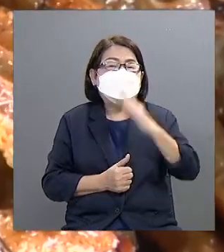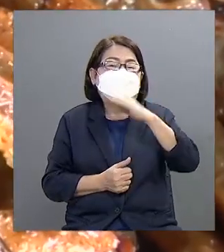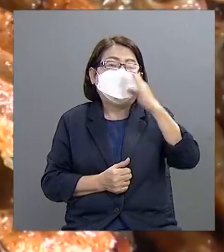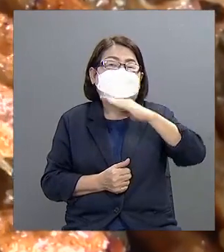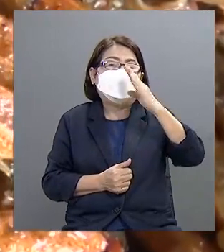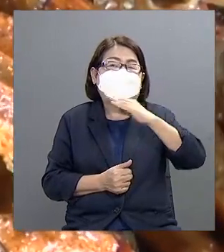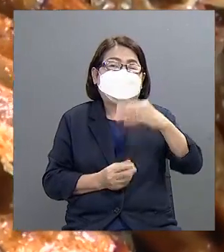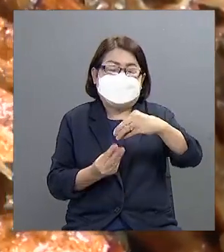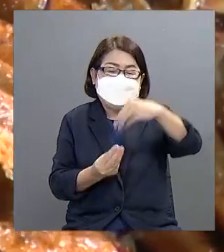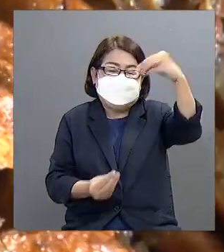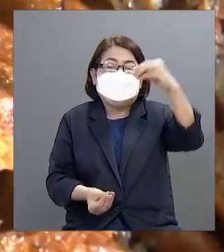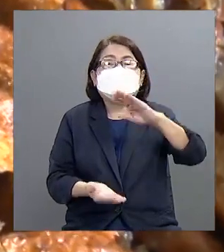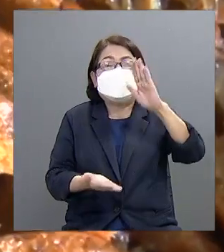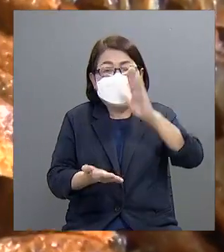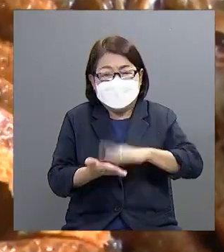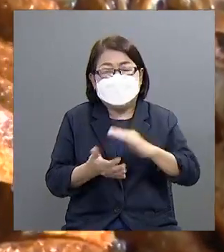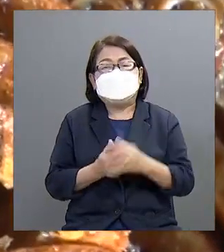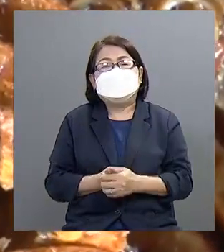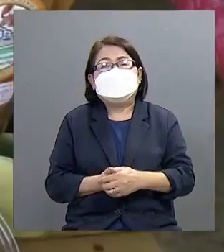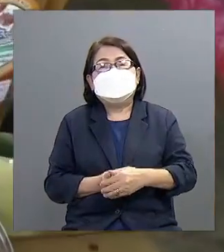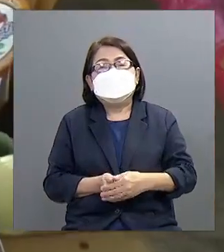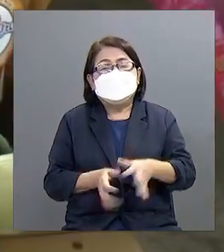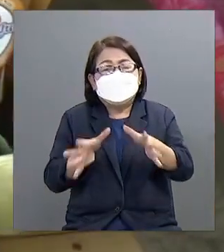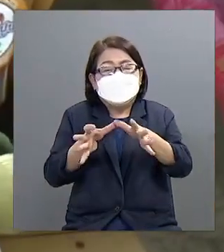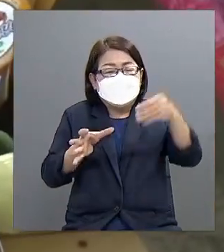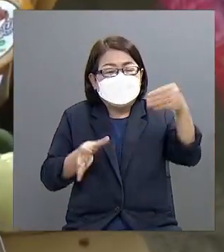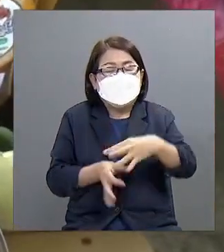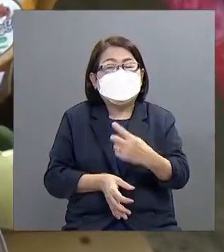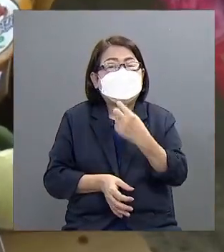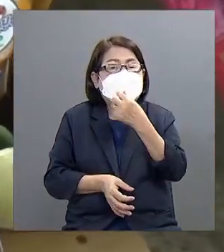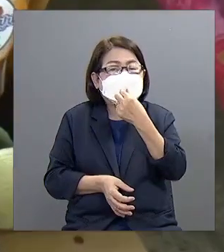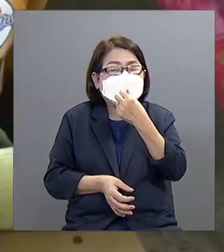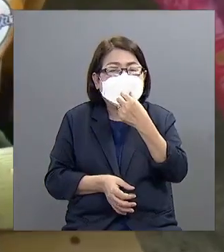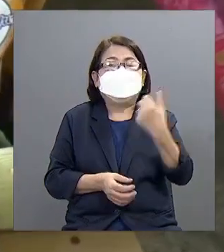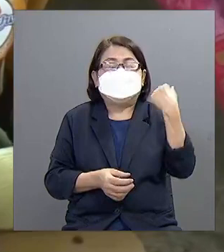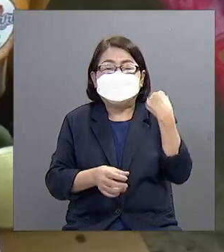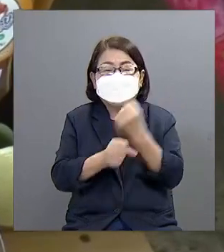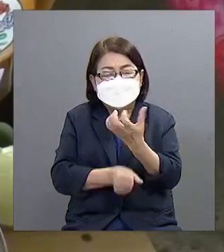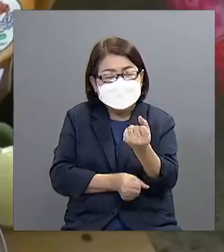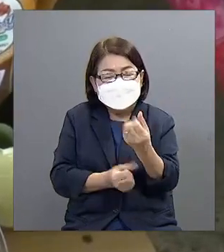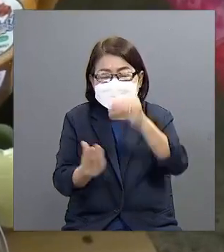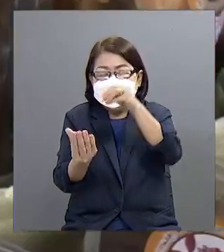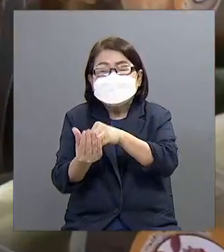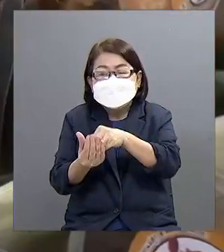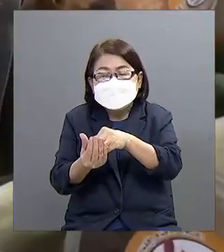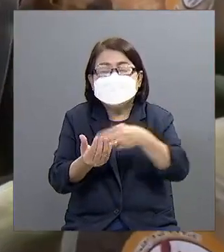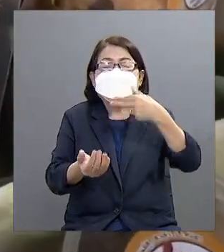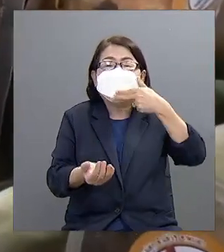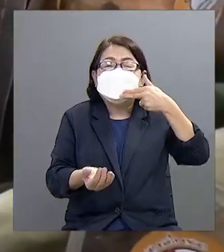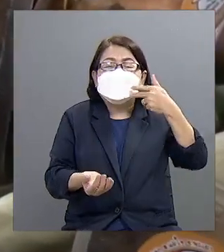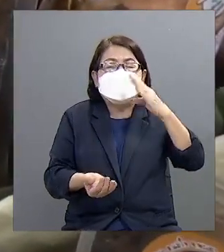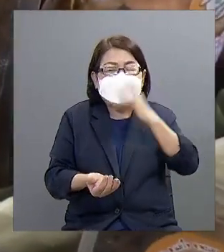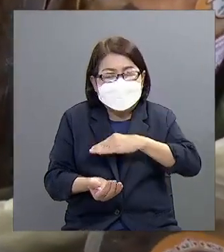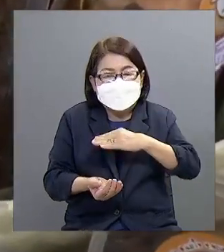ากรอบค่ะจากนั้นก็พัฒนามาเป็นปั้นคลิปนะคะไส้ปูนาก็มีทั้งใส่เค็มใส่หวานรสพริกรวมไปถึงผลิ